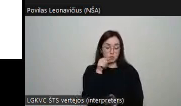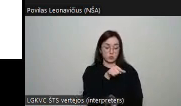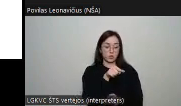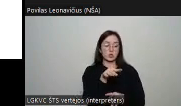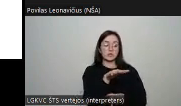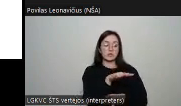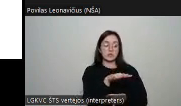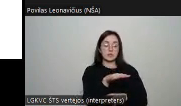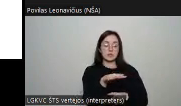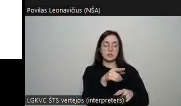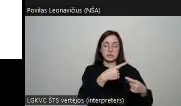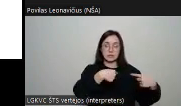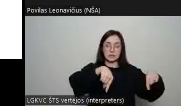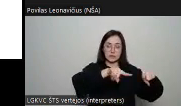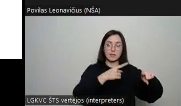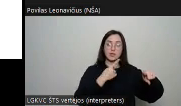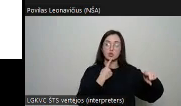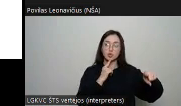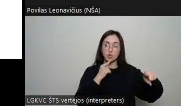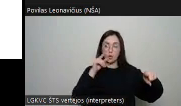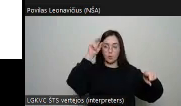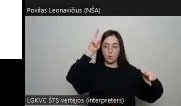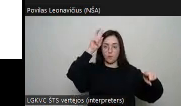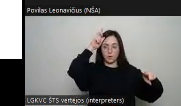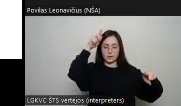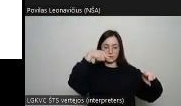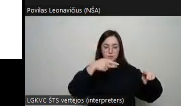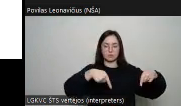yra Suomiai pažengę. Jau jie, reiškia,